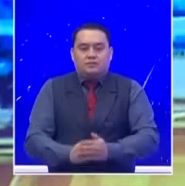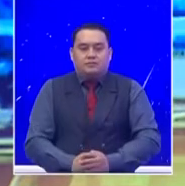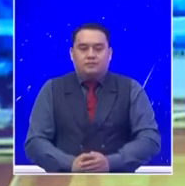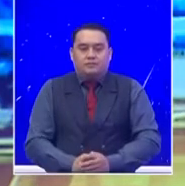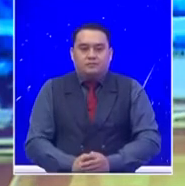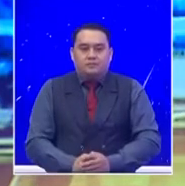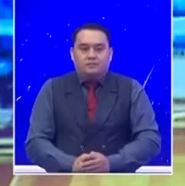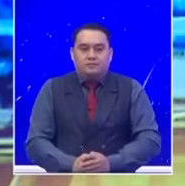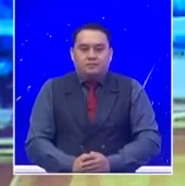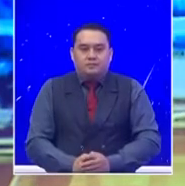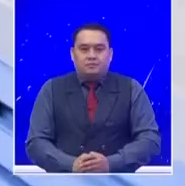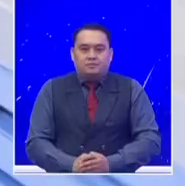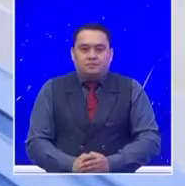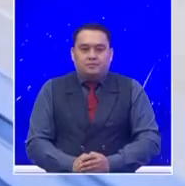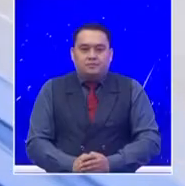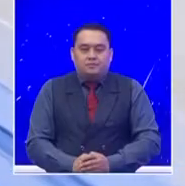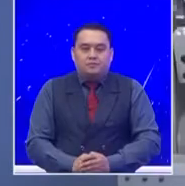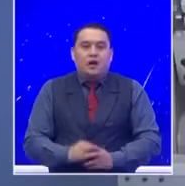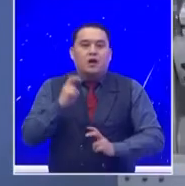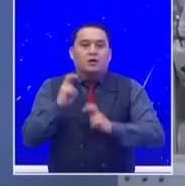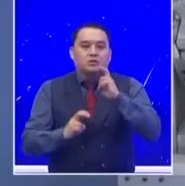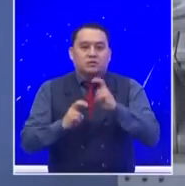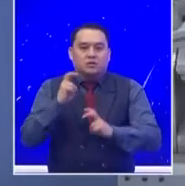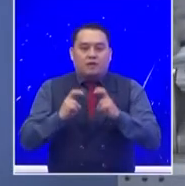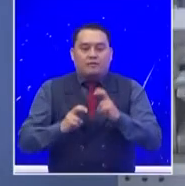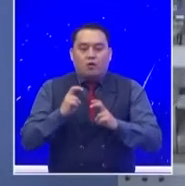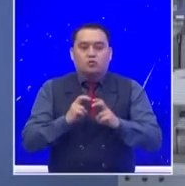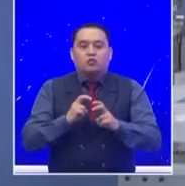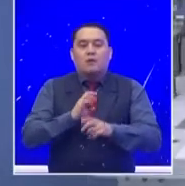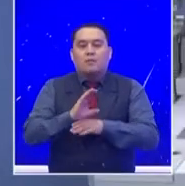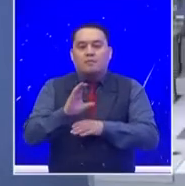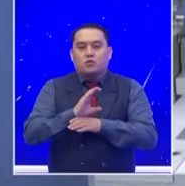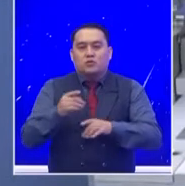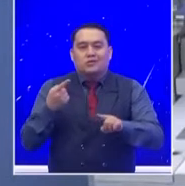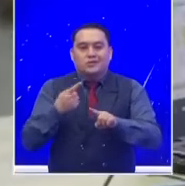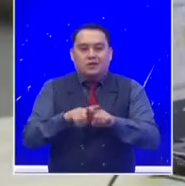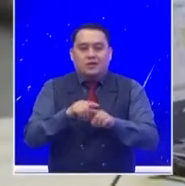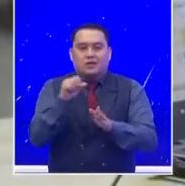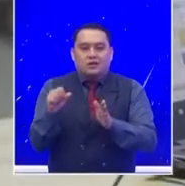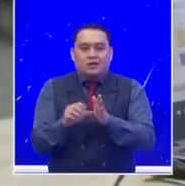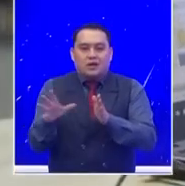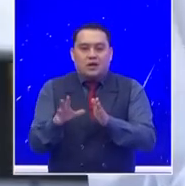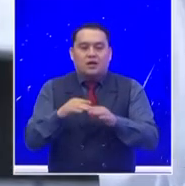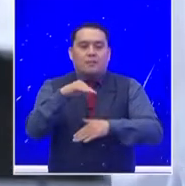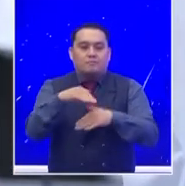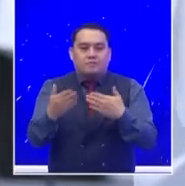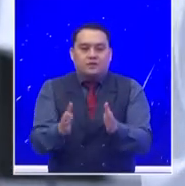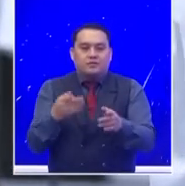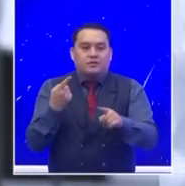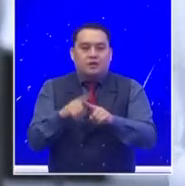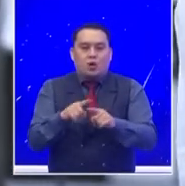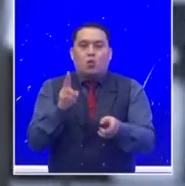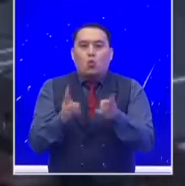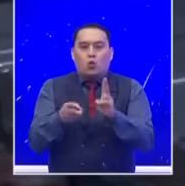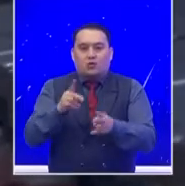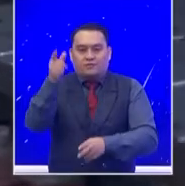следующем материале. Завод FMS Metal – один из лидеров по производству газовой и электрической бытовой техники для кухни